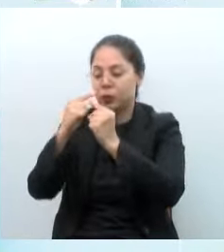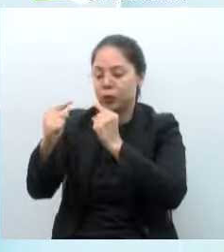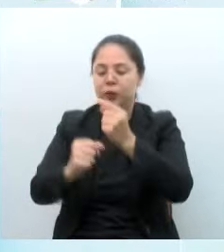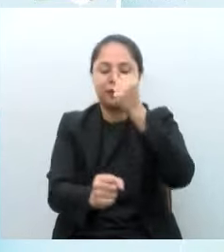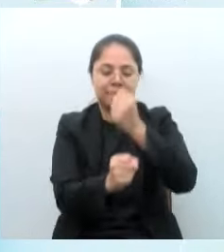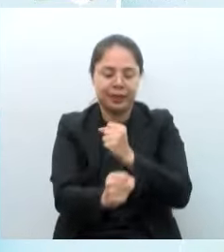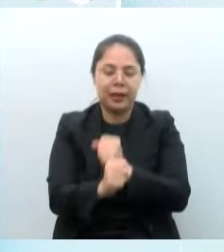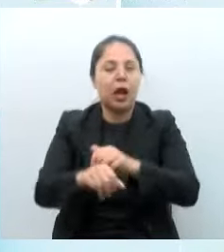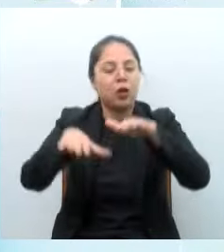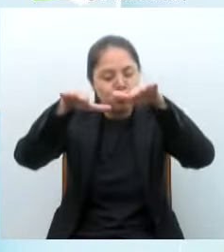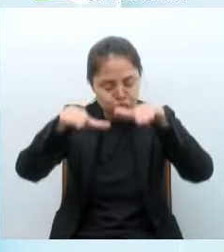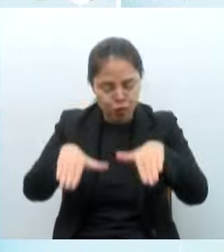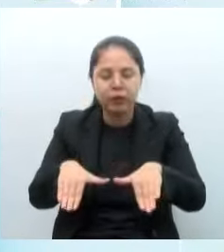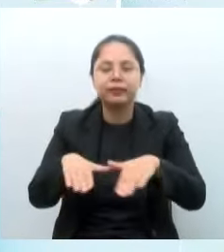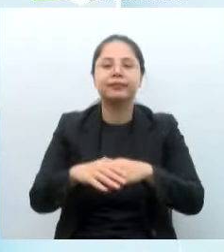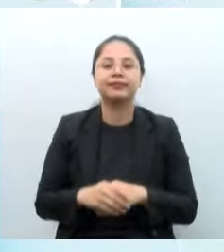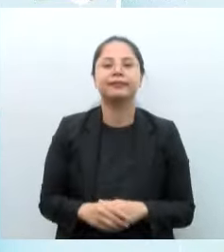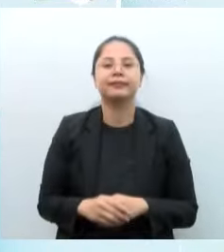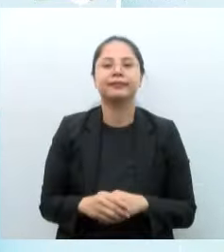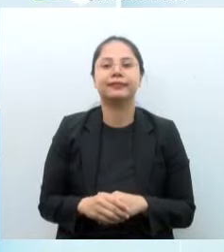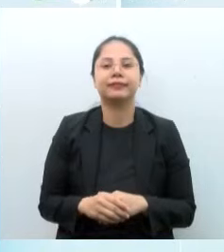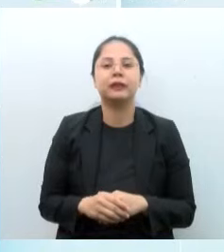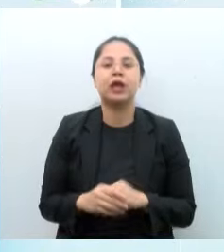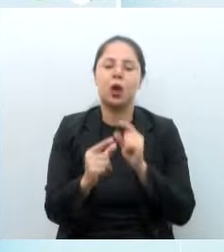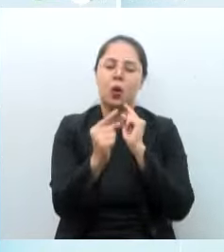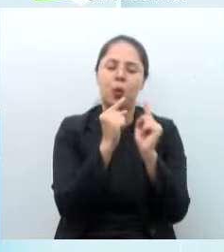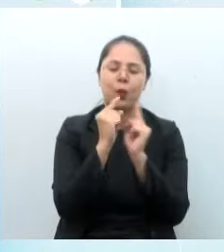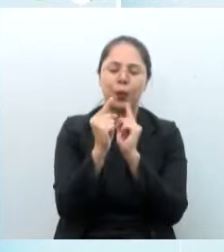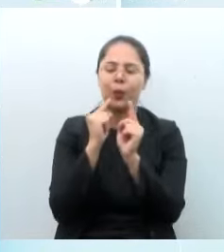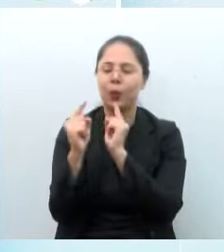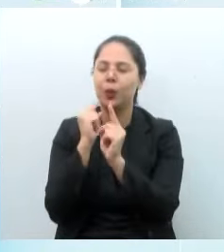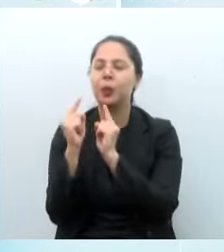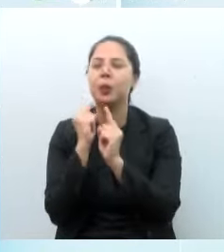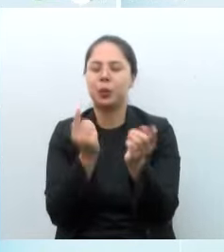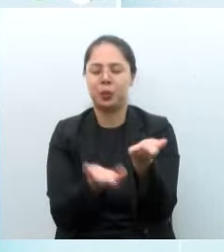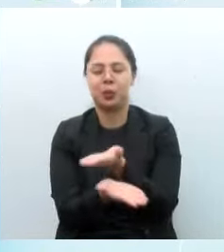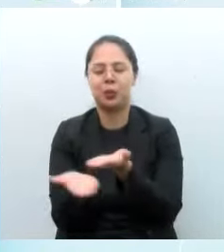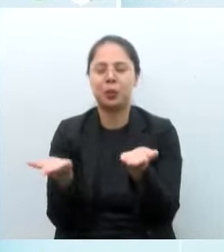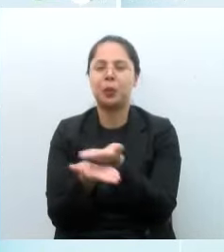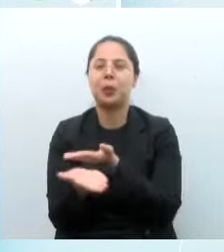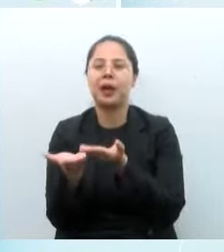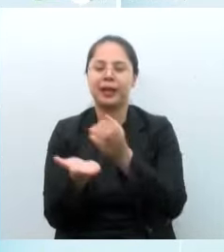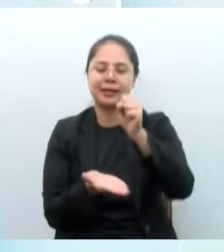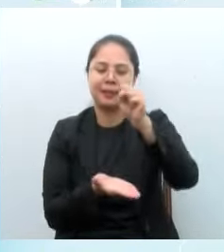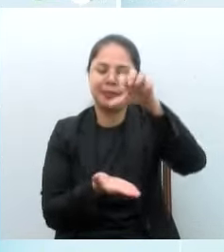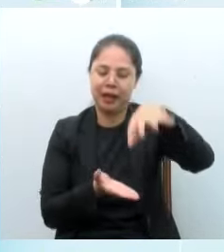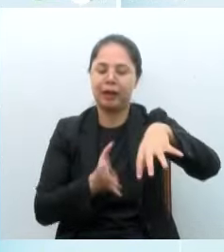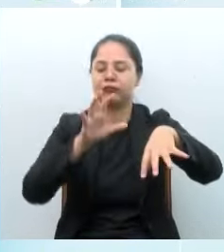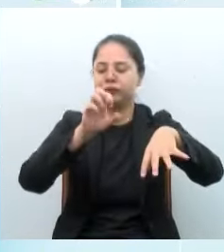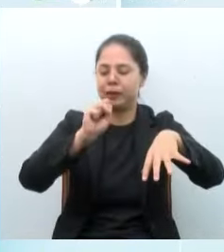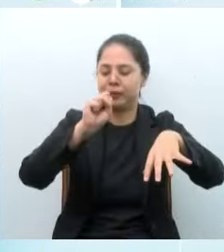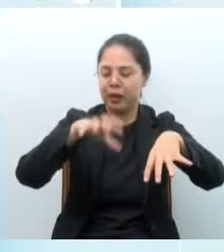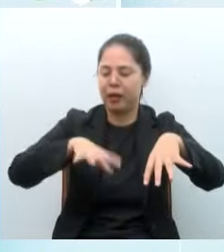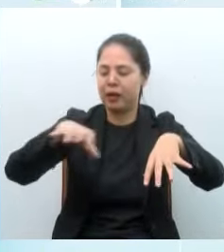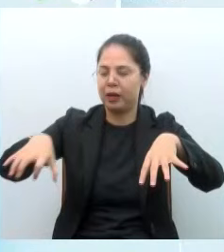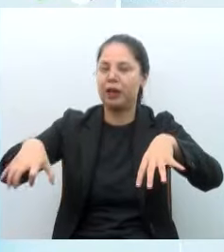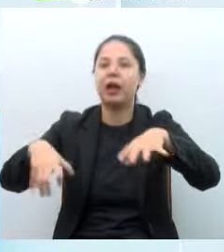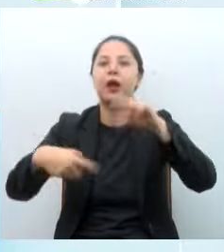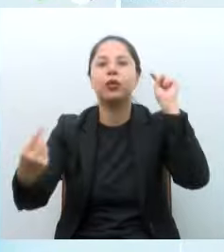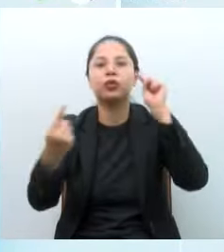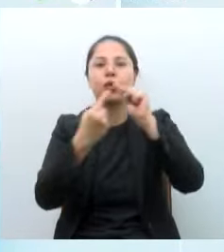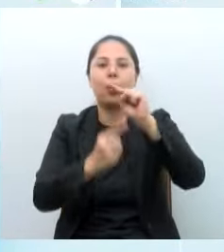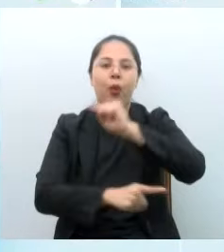อนนี้ได้เจรจาทุกสำนักนะครับผ่านไปแล้วตั้งแต่วันที่7ถึงวัน